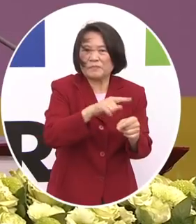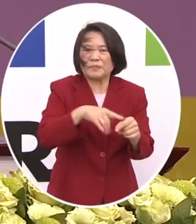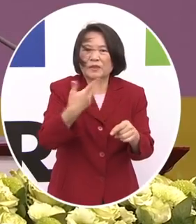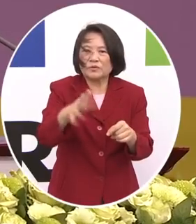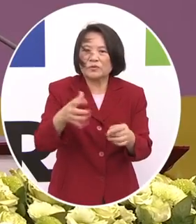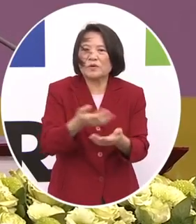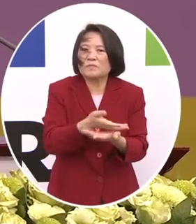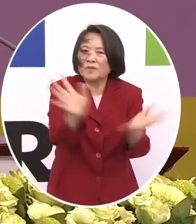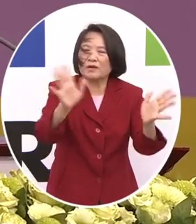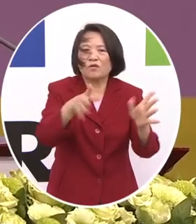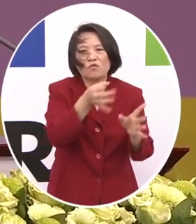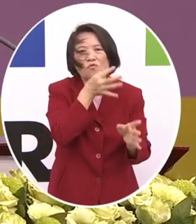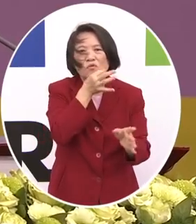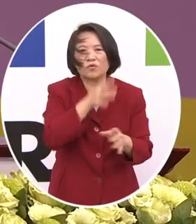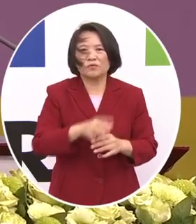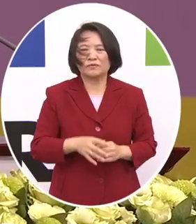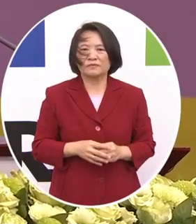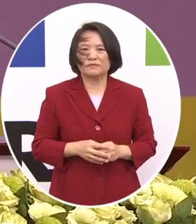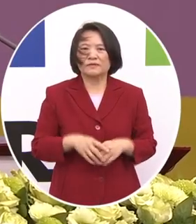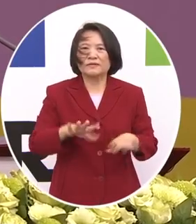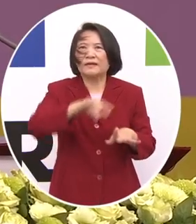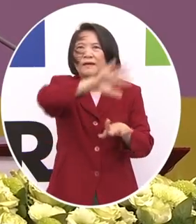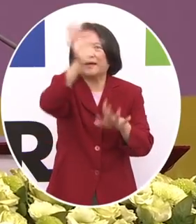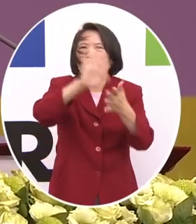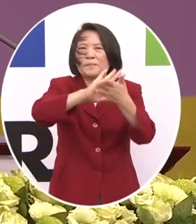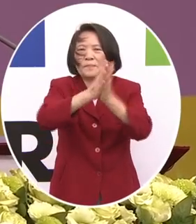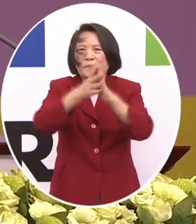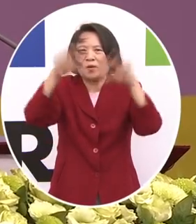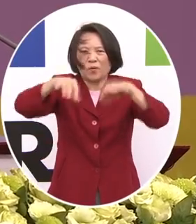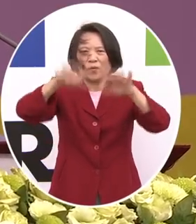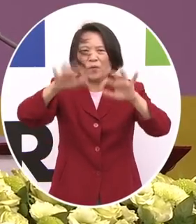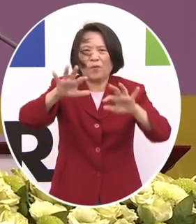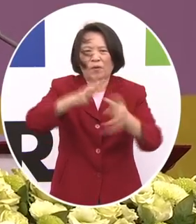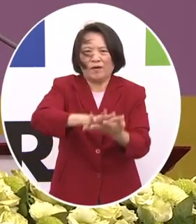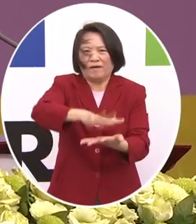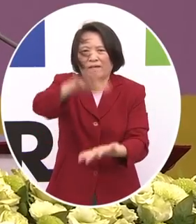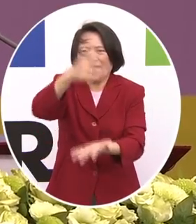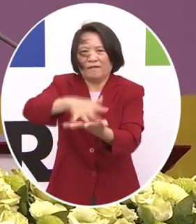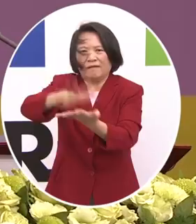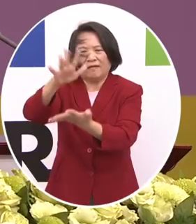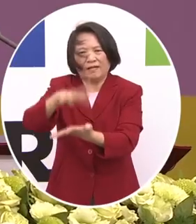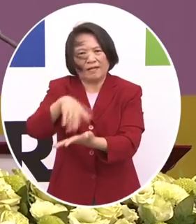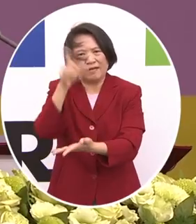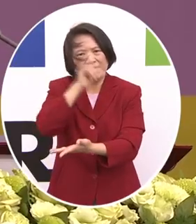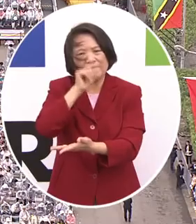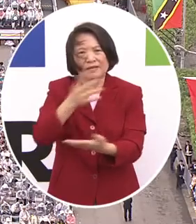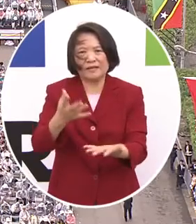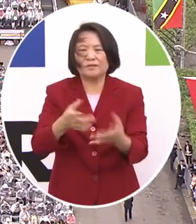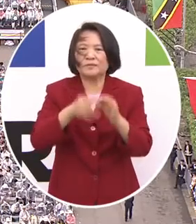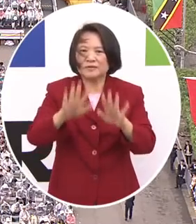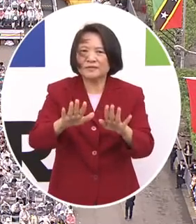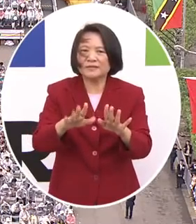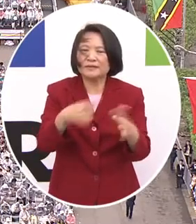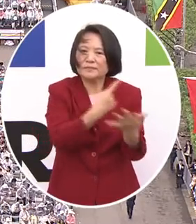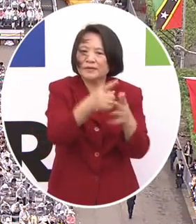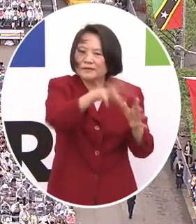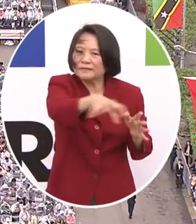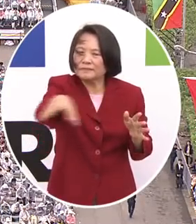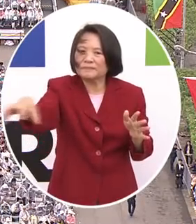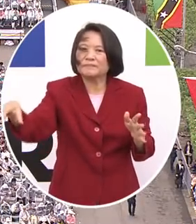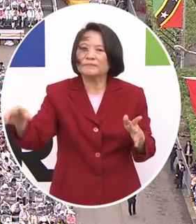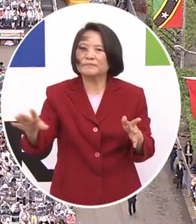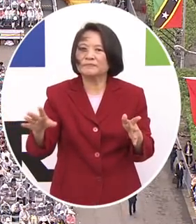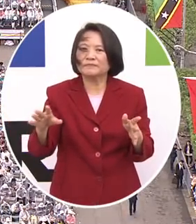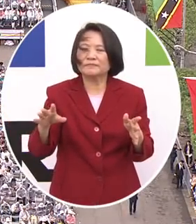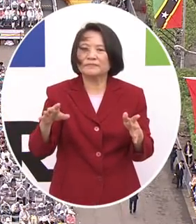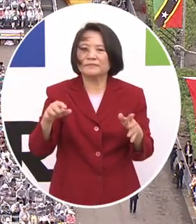水。那么因为极端气候强降雨所造成的局部的地区淹水的问题，也正透过各地的自洪池、